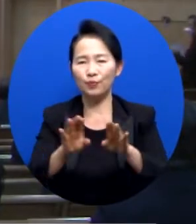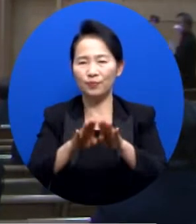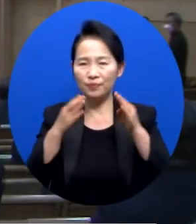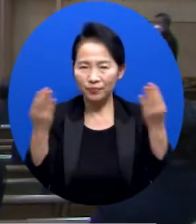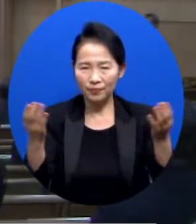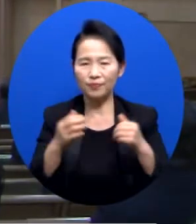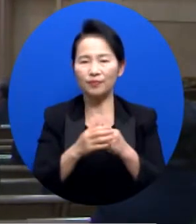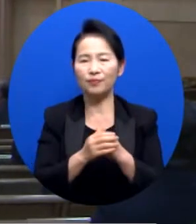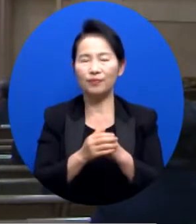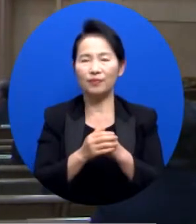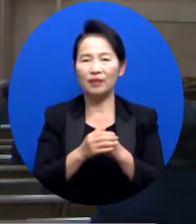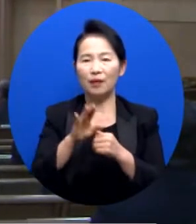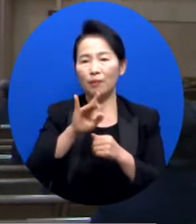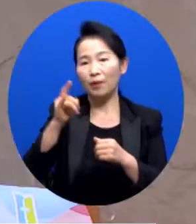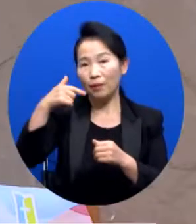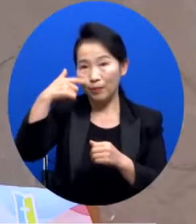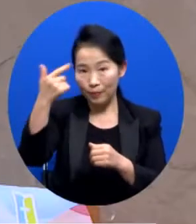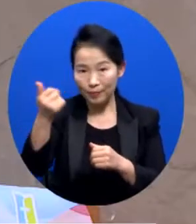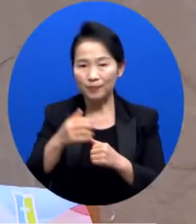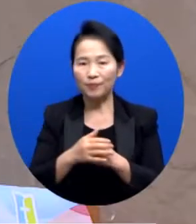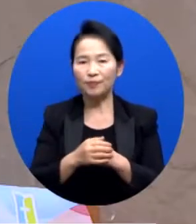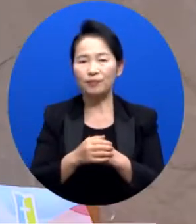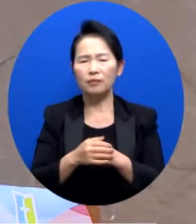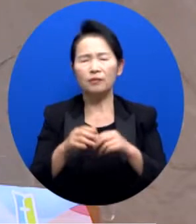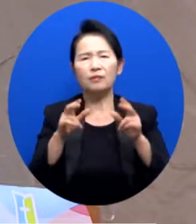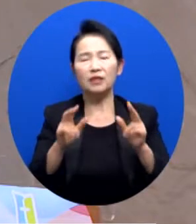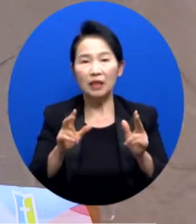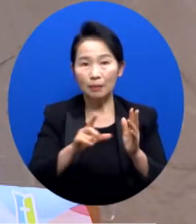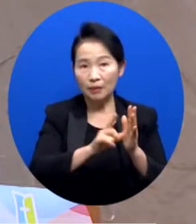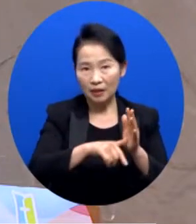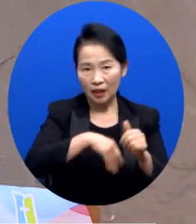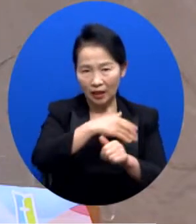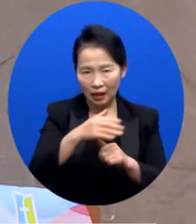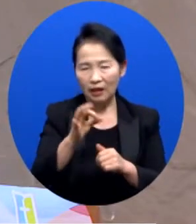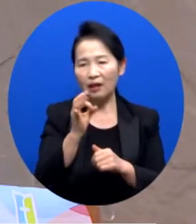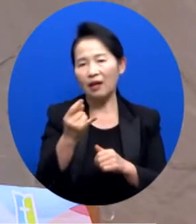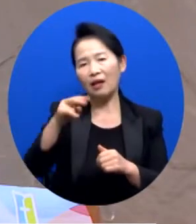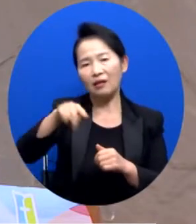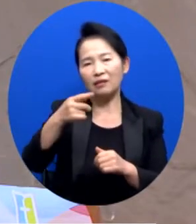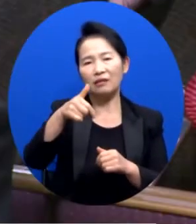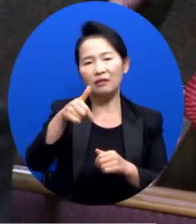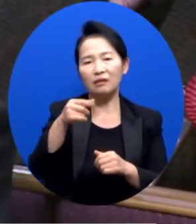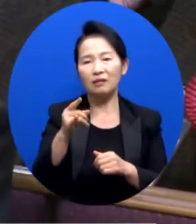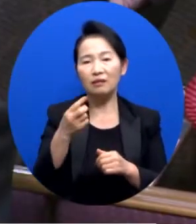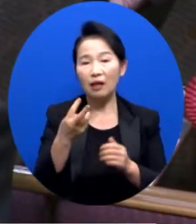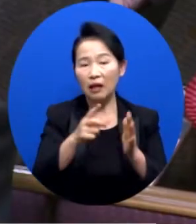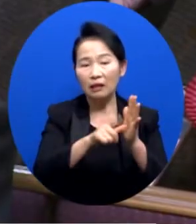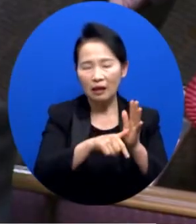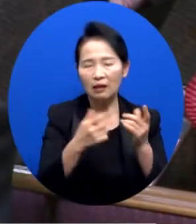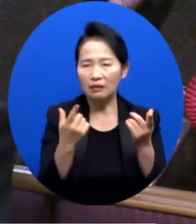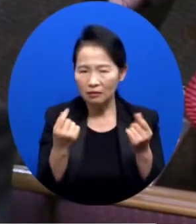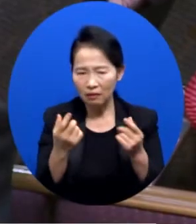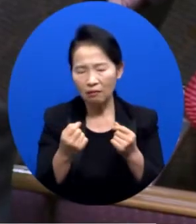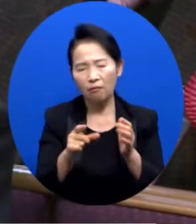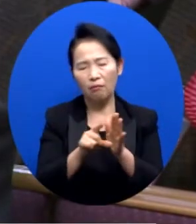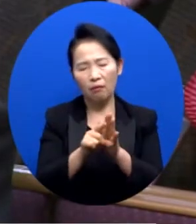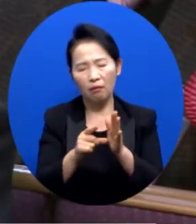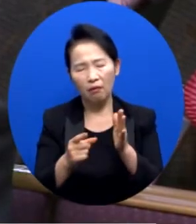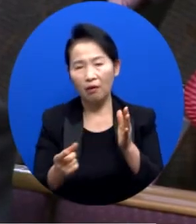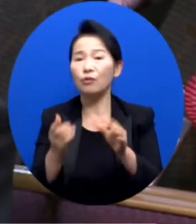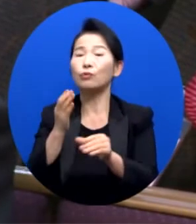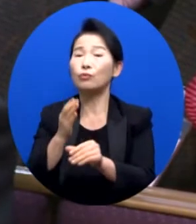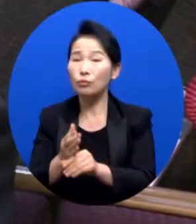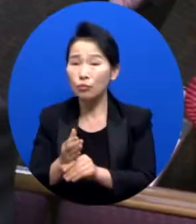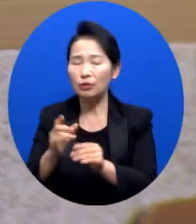개회예배 에서 배 광 식 목사는 지금 시대는 에스겔 시대처럼 신앙인들의 믿음이 약해지고 있다 며